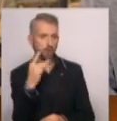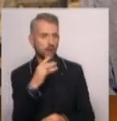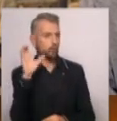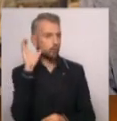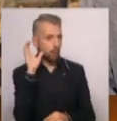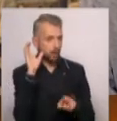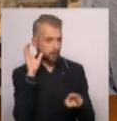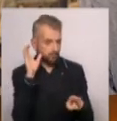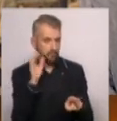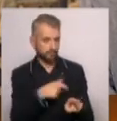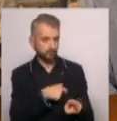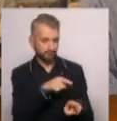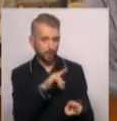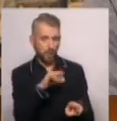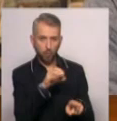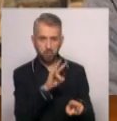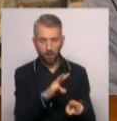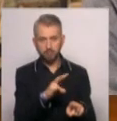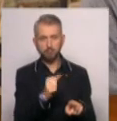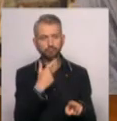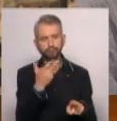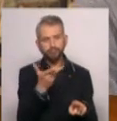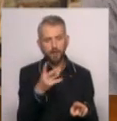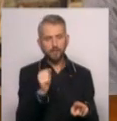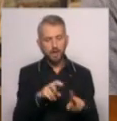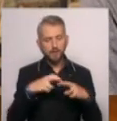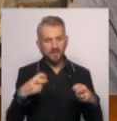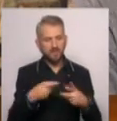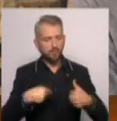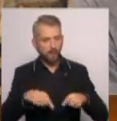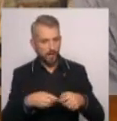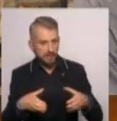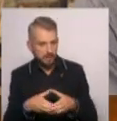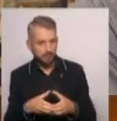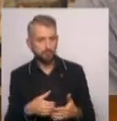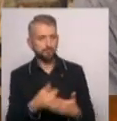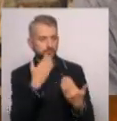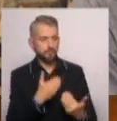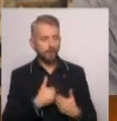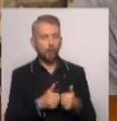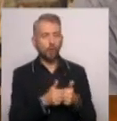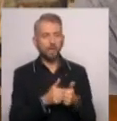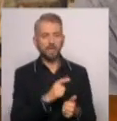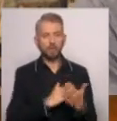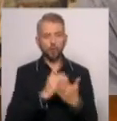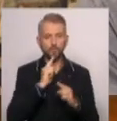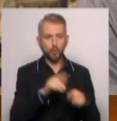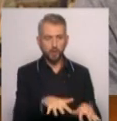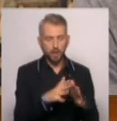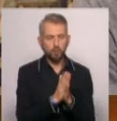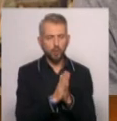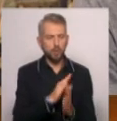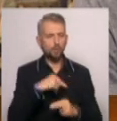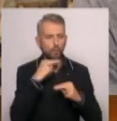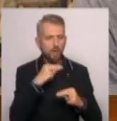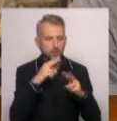на засіданні фракції. До нас звертались колеги з Верховної Ради з проханням уважно